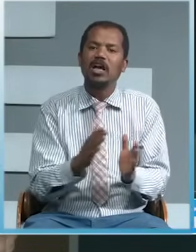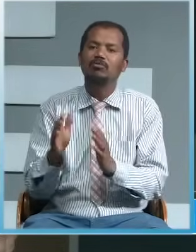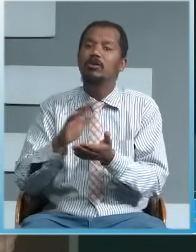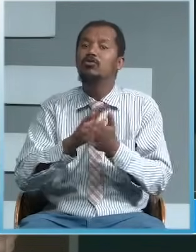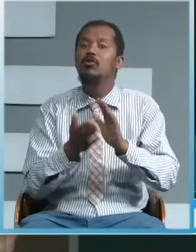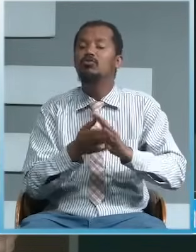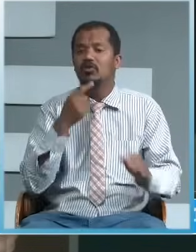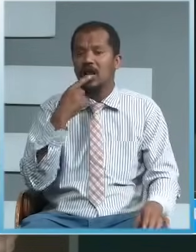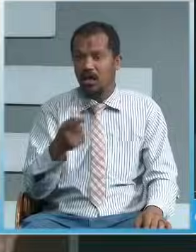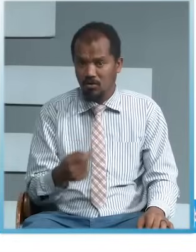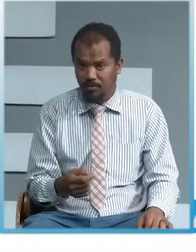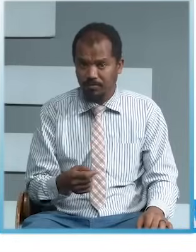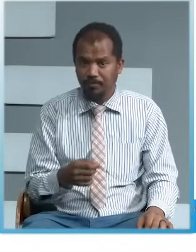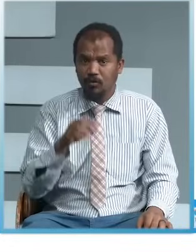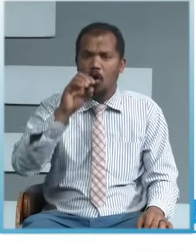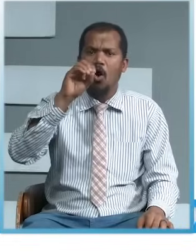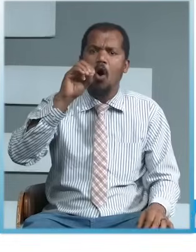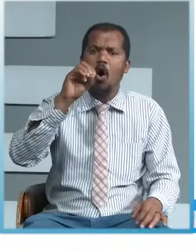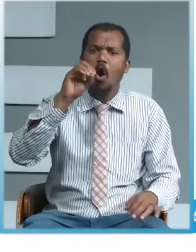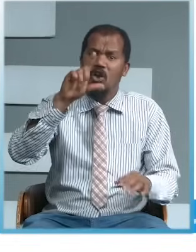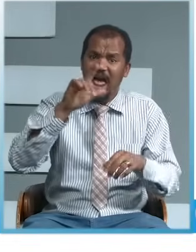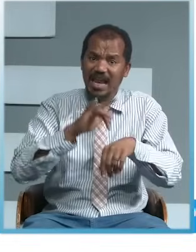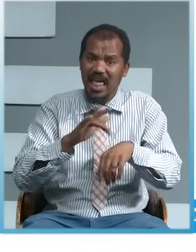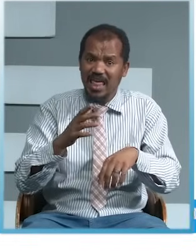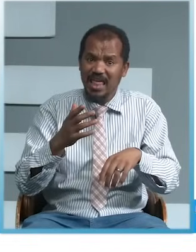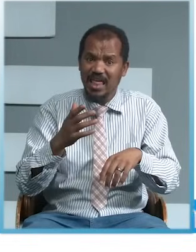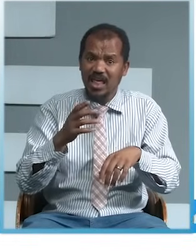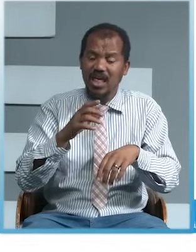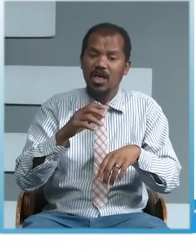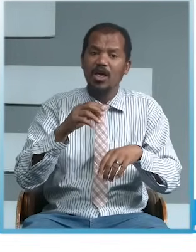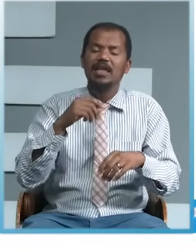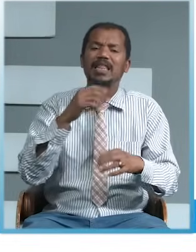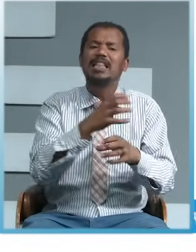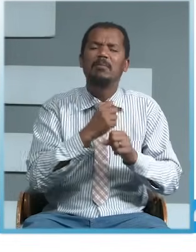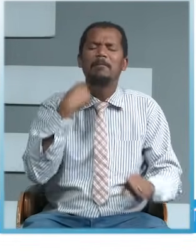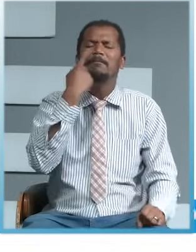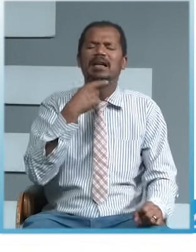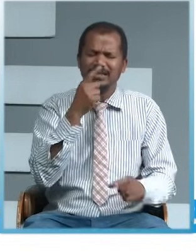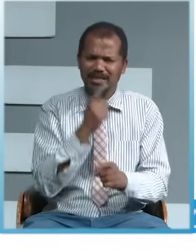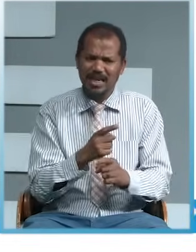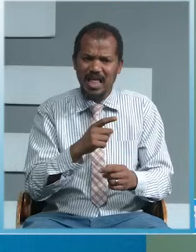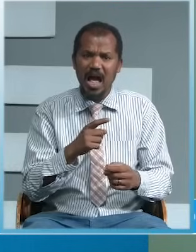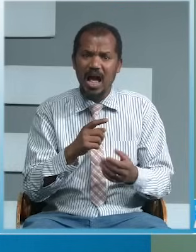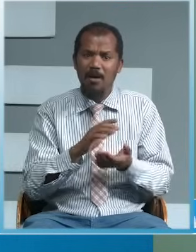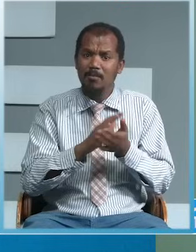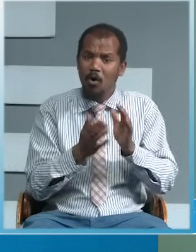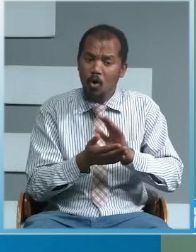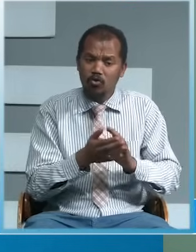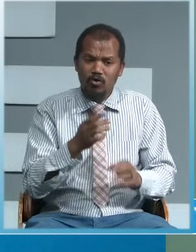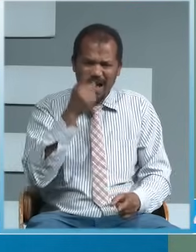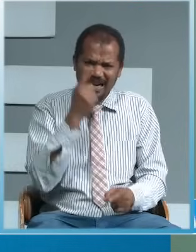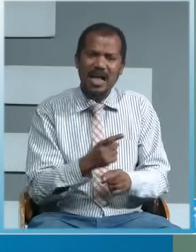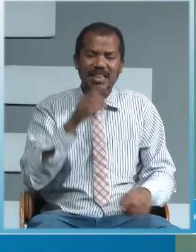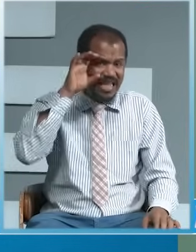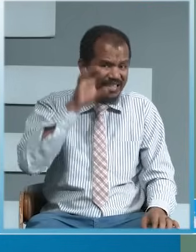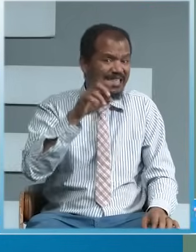መንገዶች መሆናቸውን ጠቁመዋል። በኦንላይን መረጃ ከመስጠት በፊት የተቀባዩ ማንነትና ትክክለኛነት ማረጋገጥ